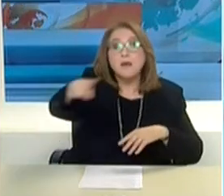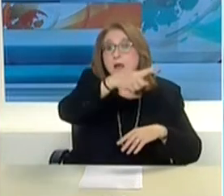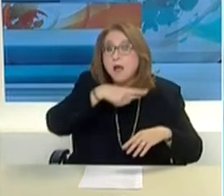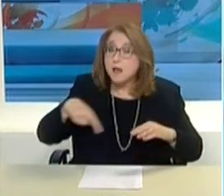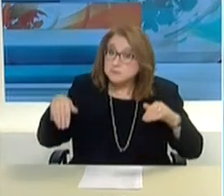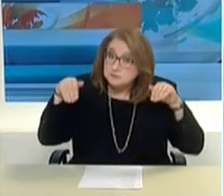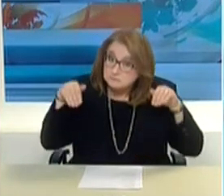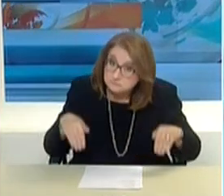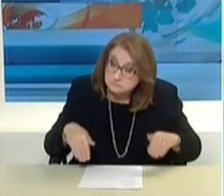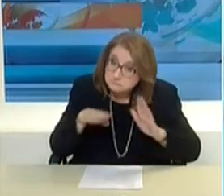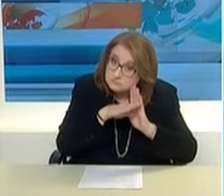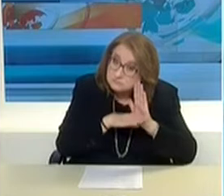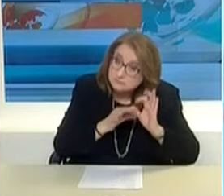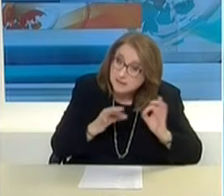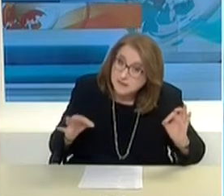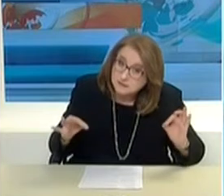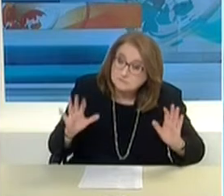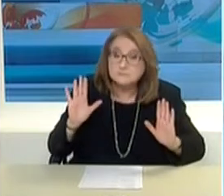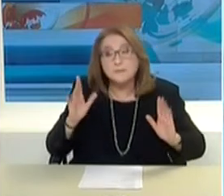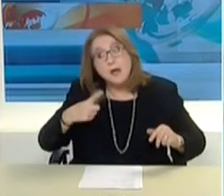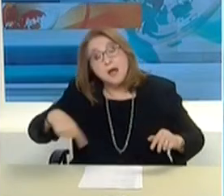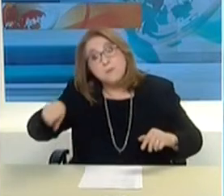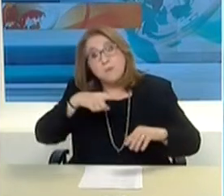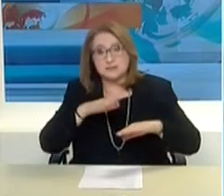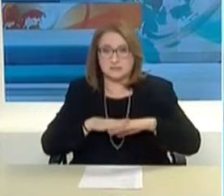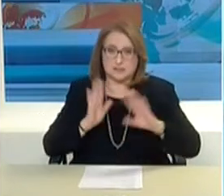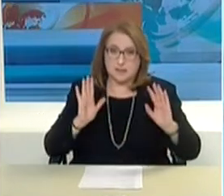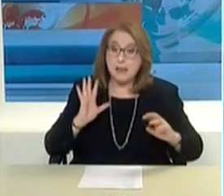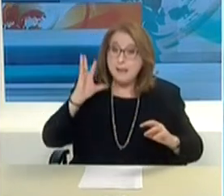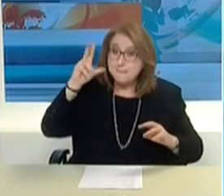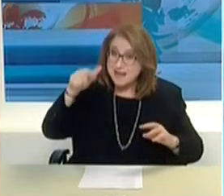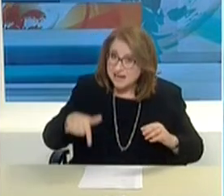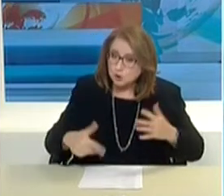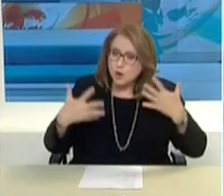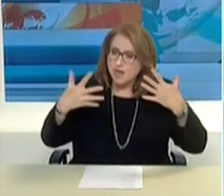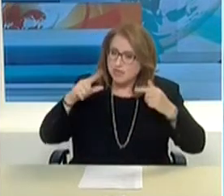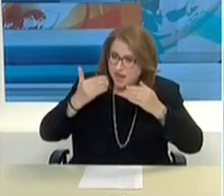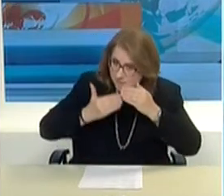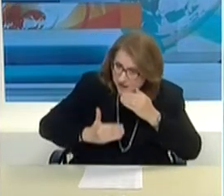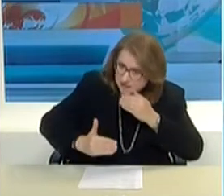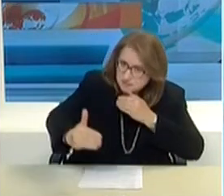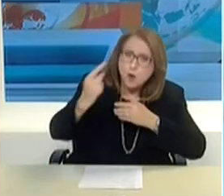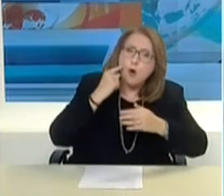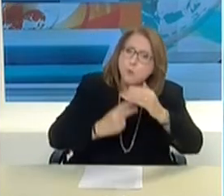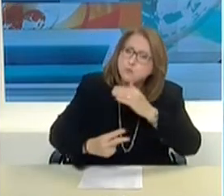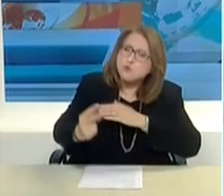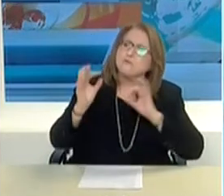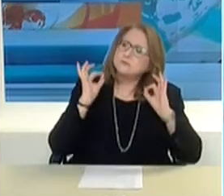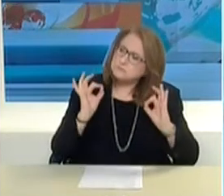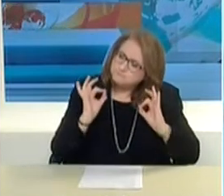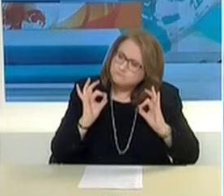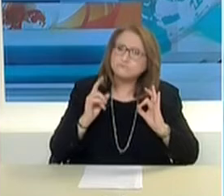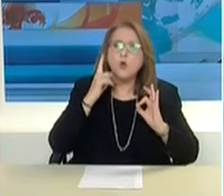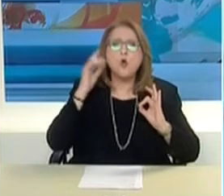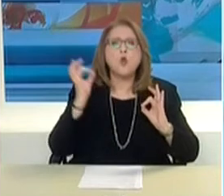τα μέτρα. Προς το παρόν, παραμένουμε εντός των προβλέψεων. Νομίζω ακριβή εικόνα για την πορεία της επιδημίας